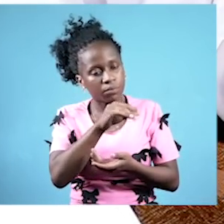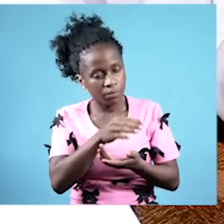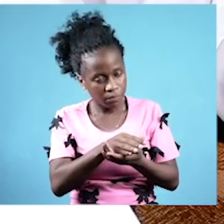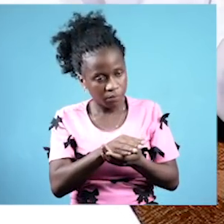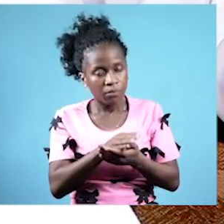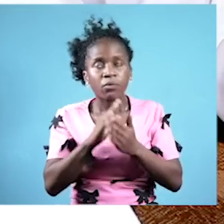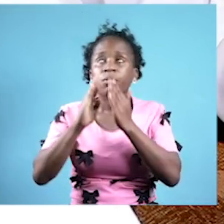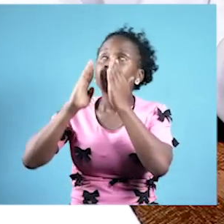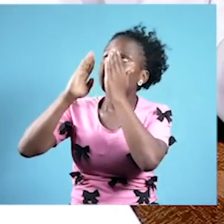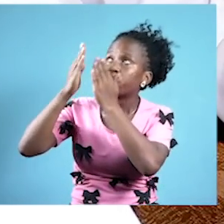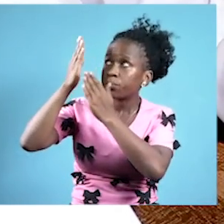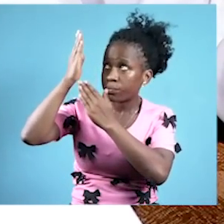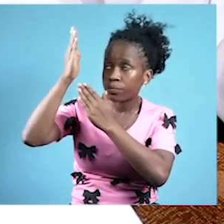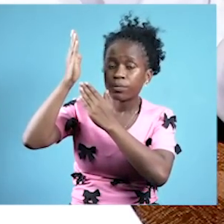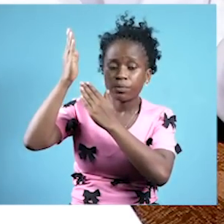mtii Mwenyezi Mungu,